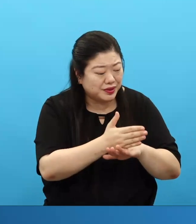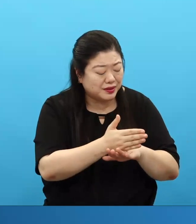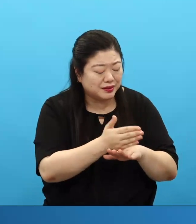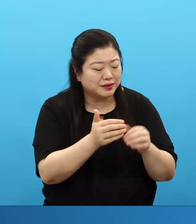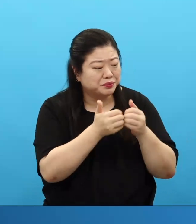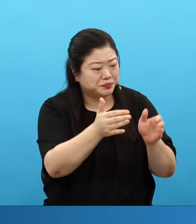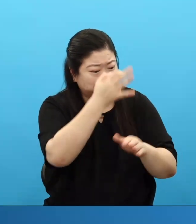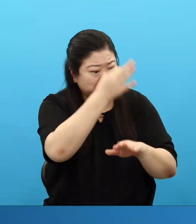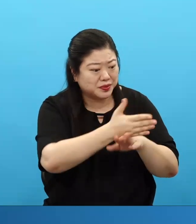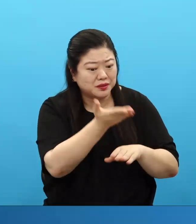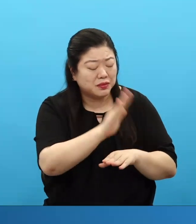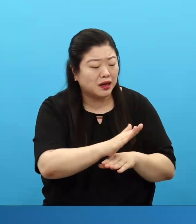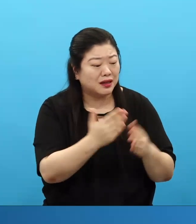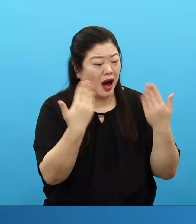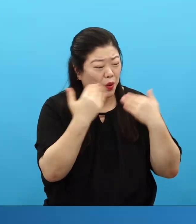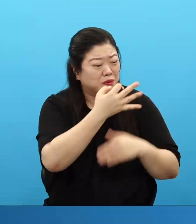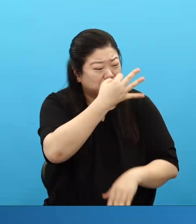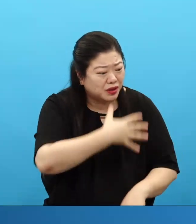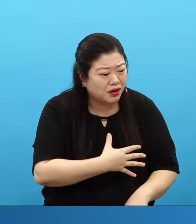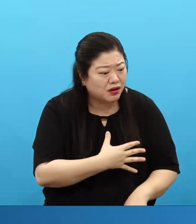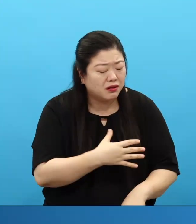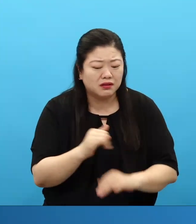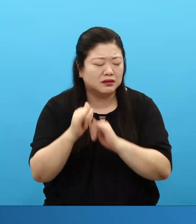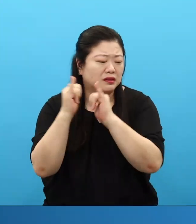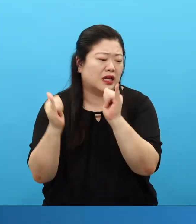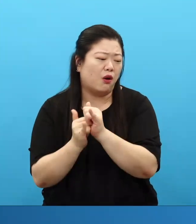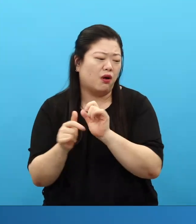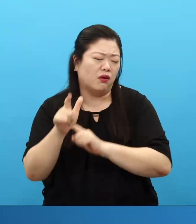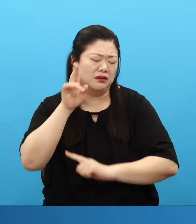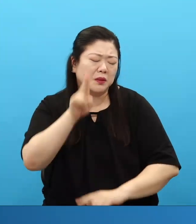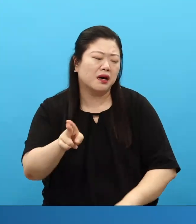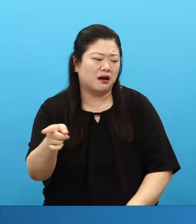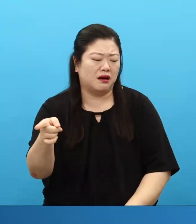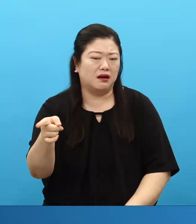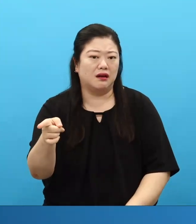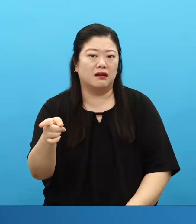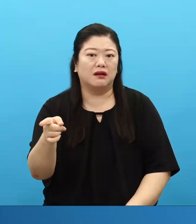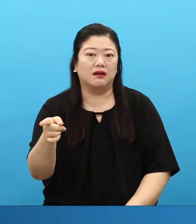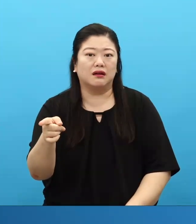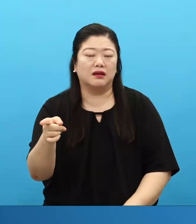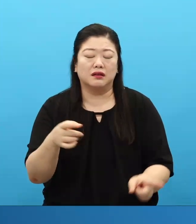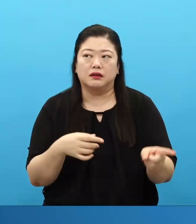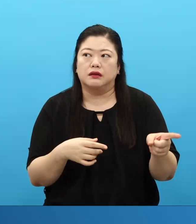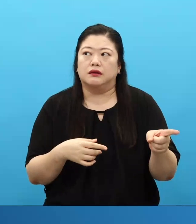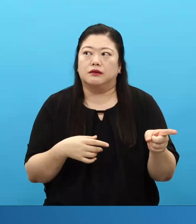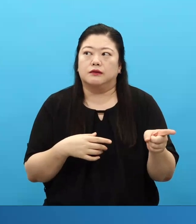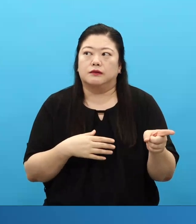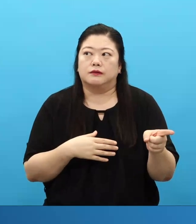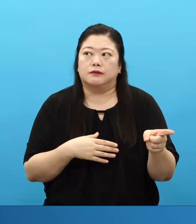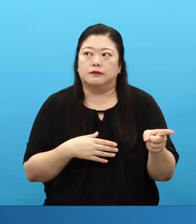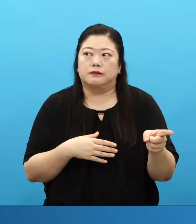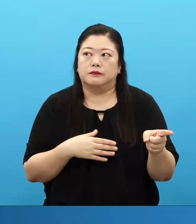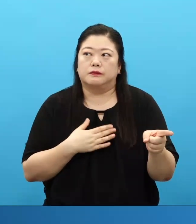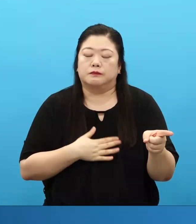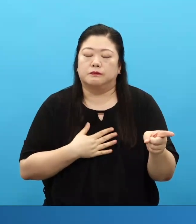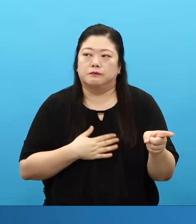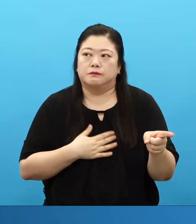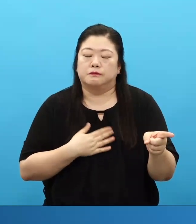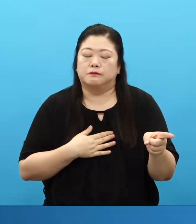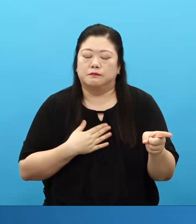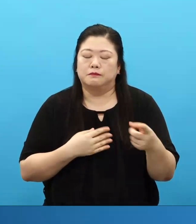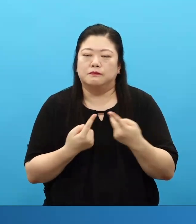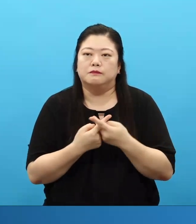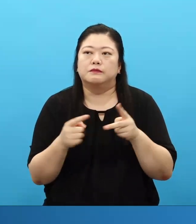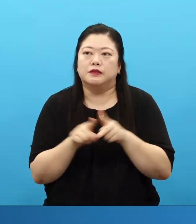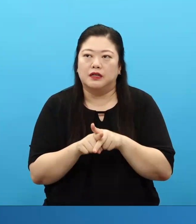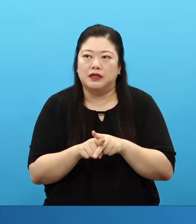rest of your life. 평생 갈등하고 Then you're 평생 always 헤매고 going to have 살아요. conflicts and never have the answer. 맞잖아요. Isn't that so? 그 얘 금방 다 알아들은 거예요. But he quickly 이걸 understood. 이겨야